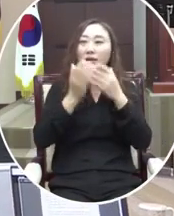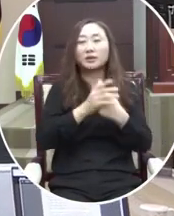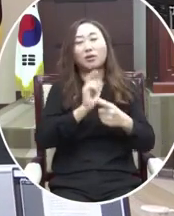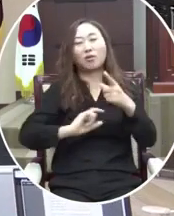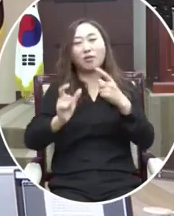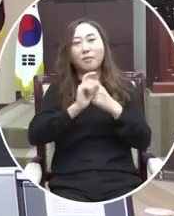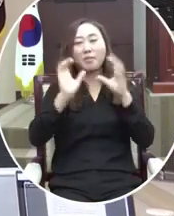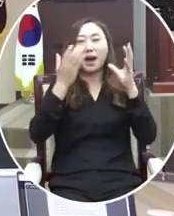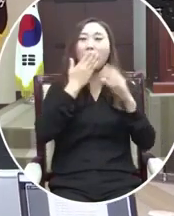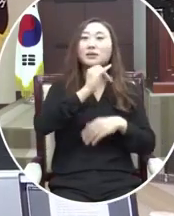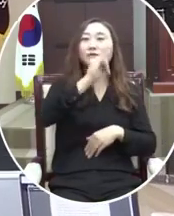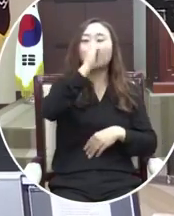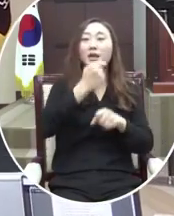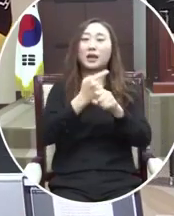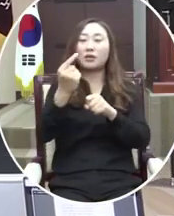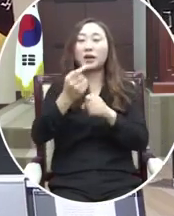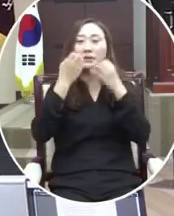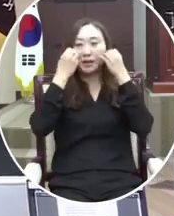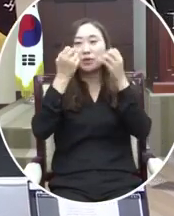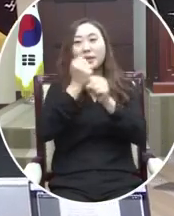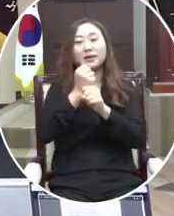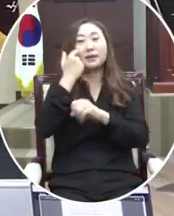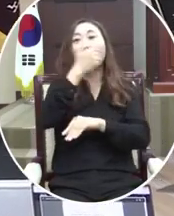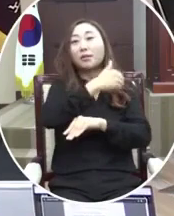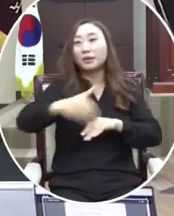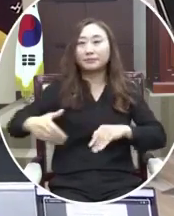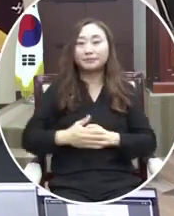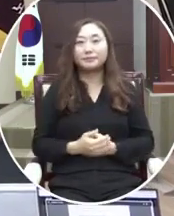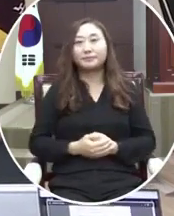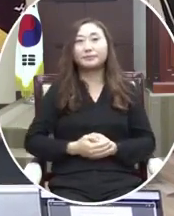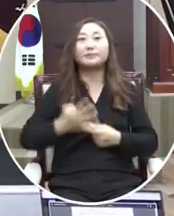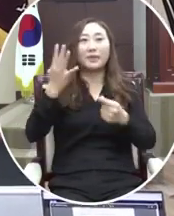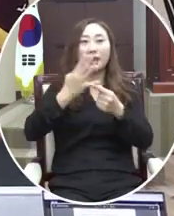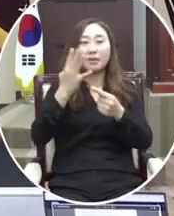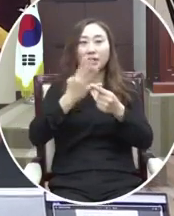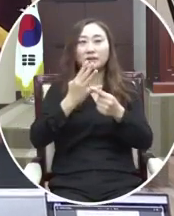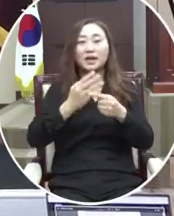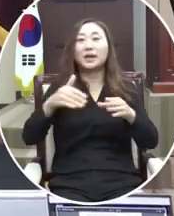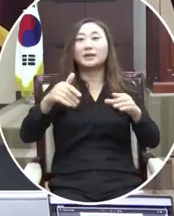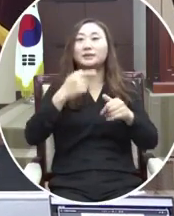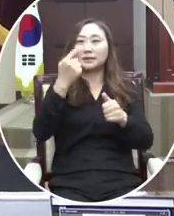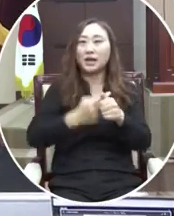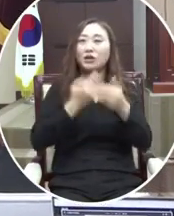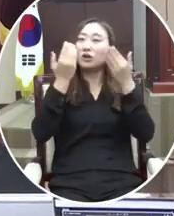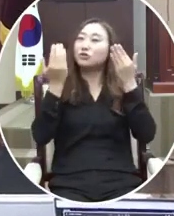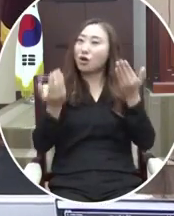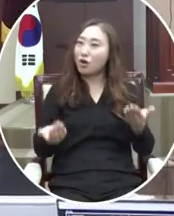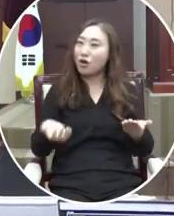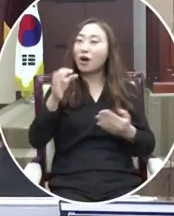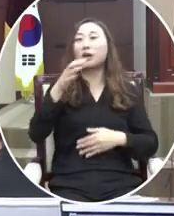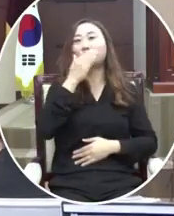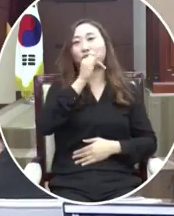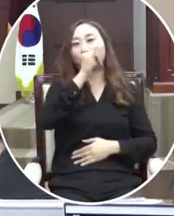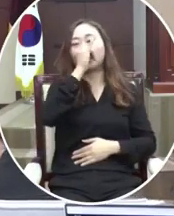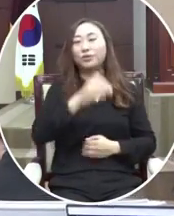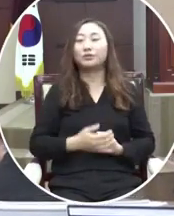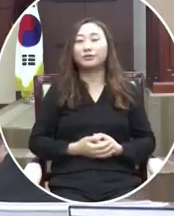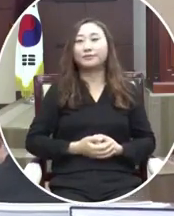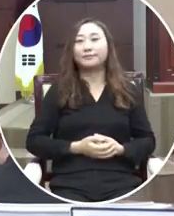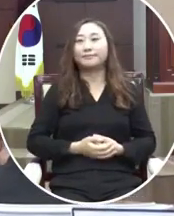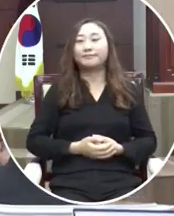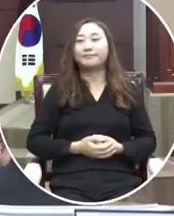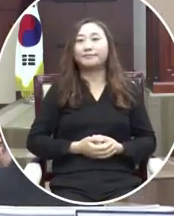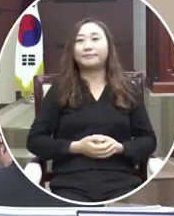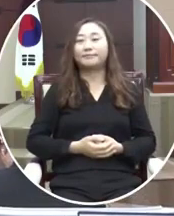환영받을 수 있도록 내년에도 새롭게 선보이도록 하겠습니다 넷째 자연의 식을 더 힐링 도시를 지속적으로